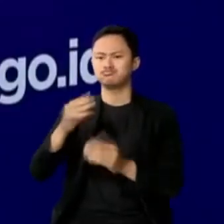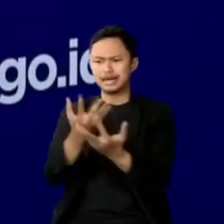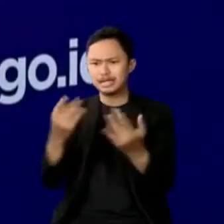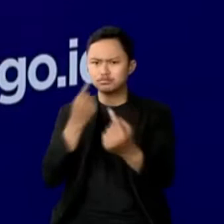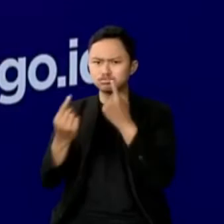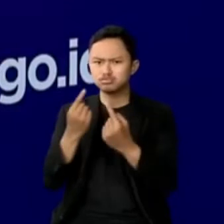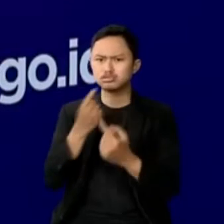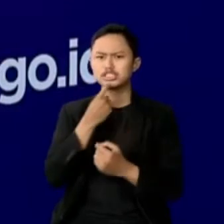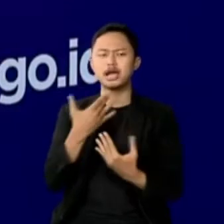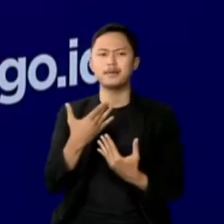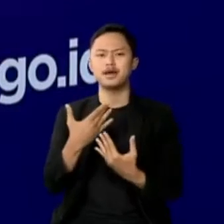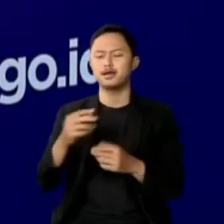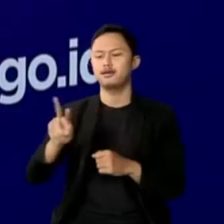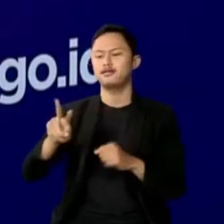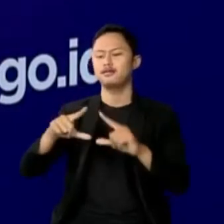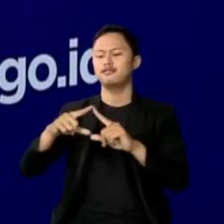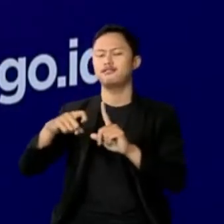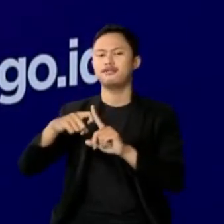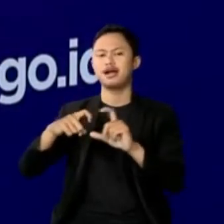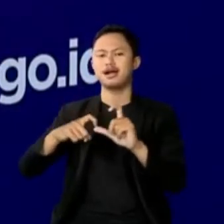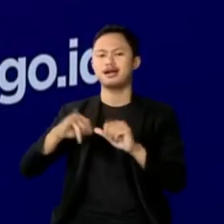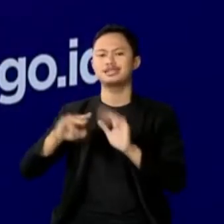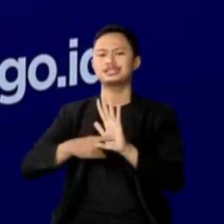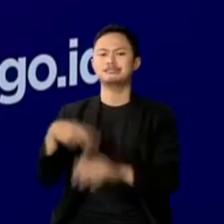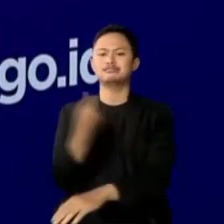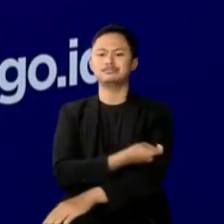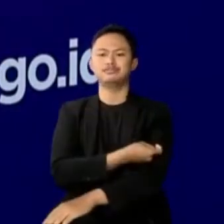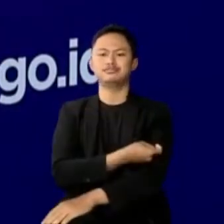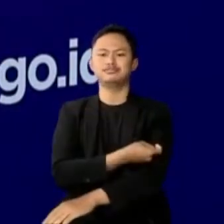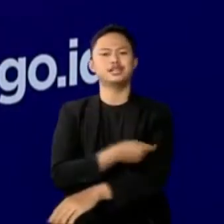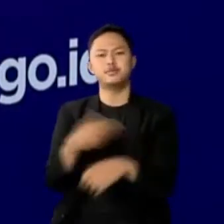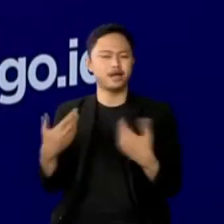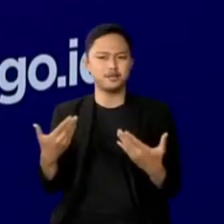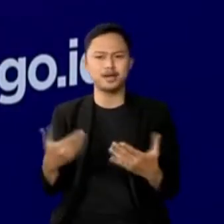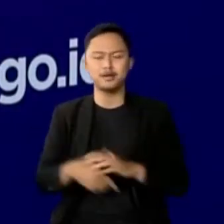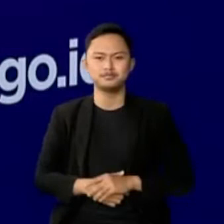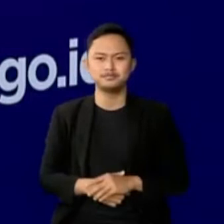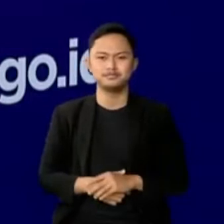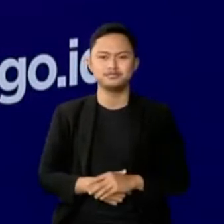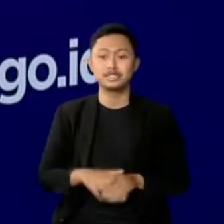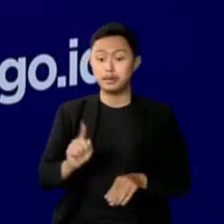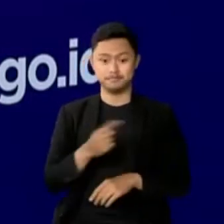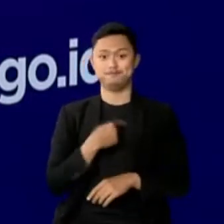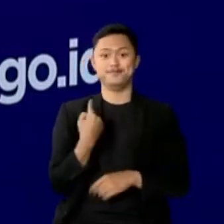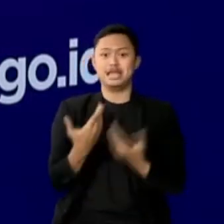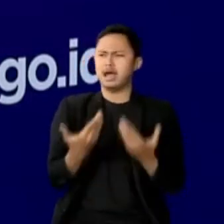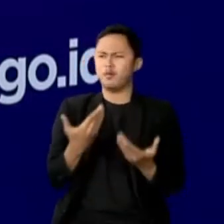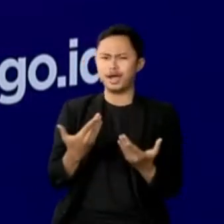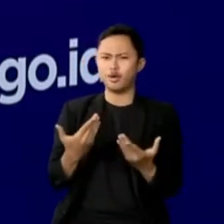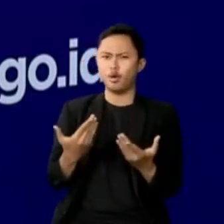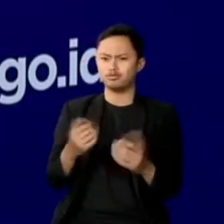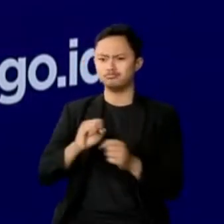masyarakat adalah dengan hadirnya vaksin Prof Apakah ini bisa menjadi angin segar gitu Prof untuk kita bisa